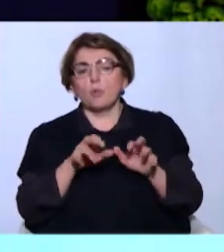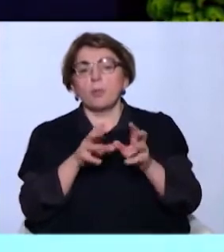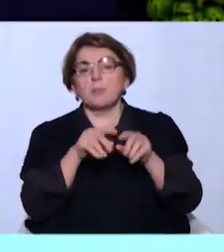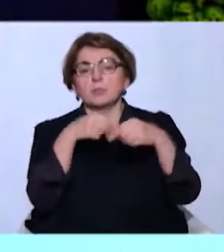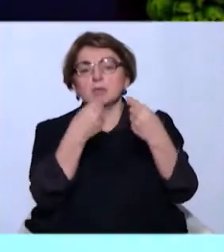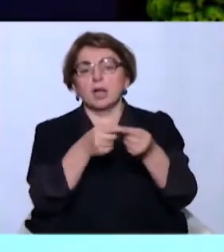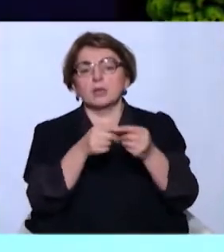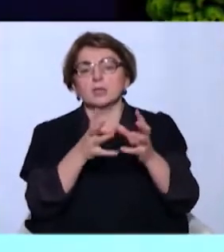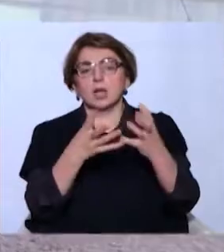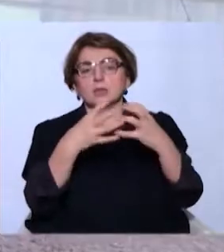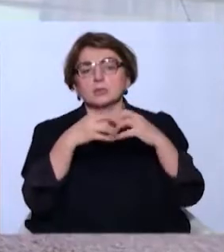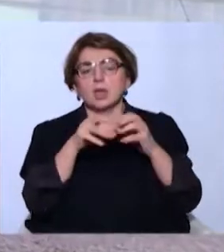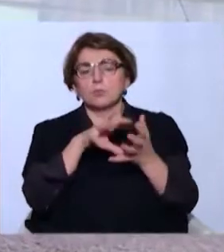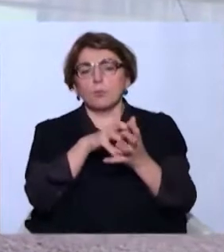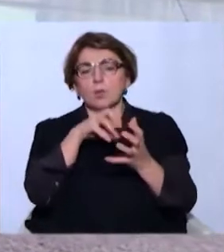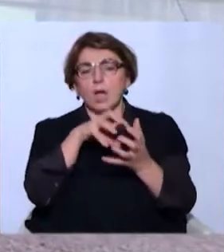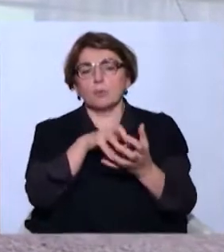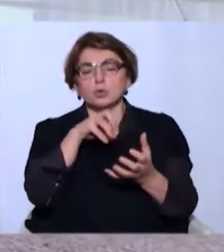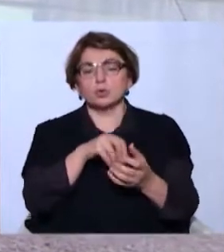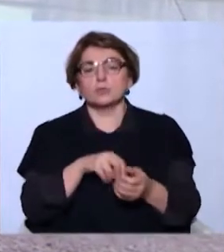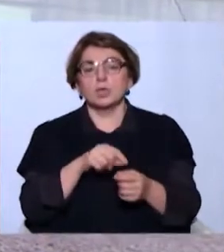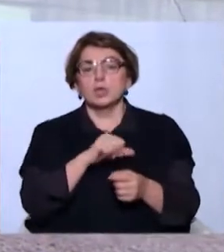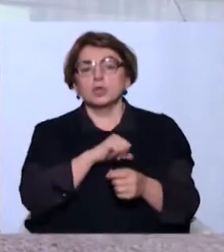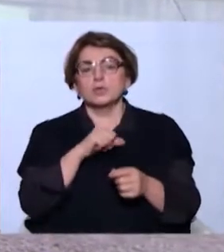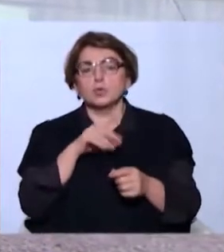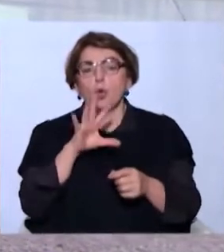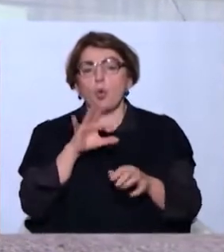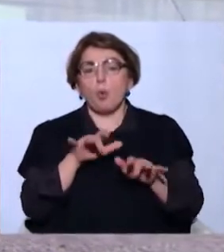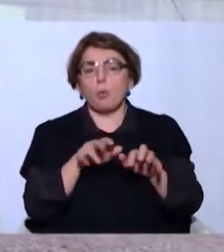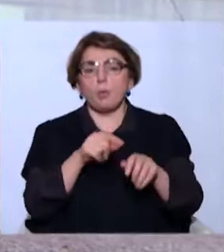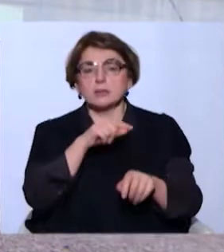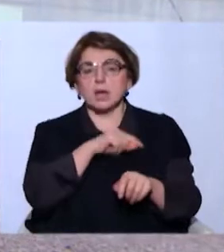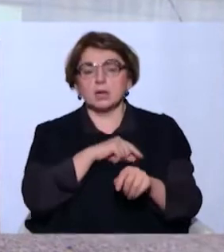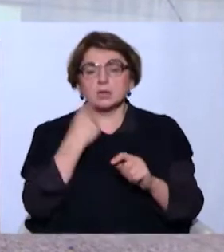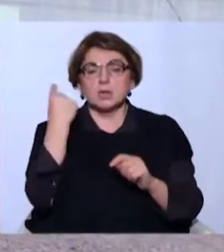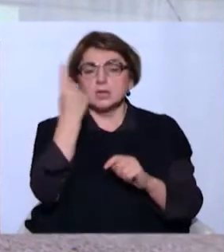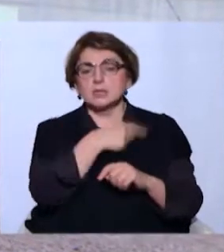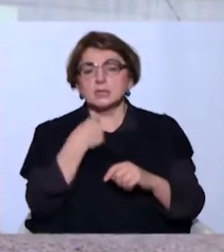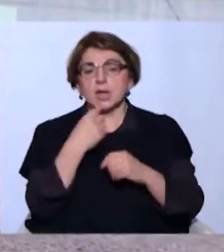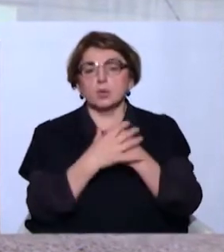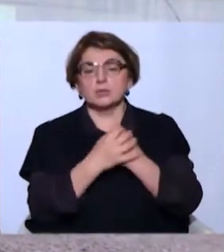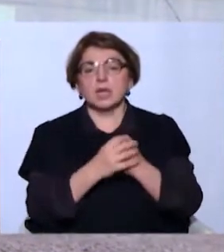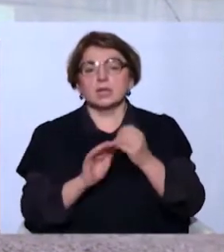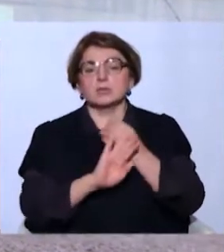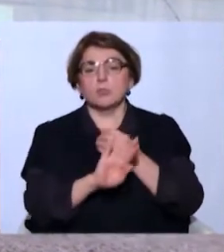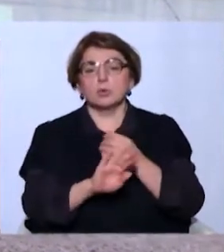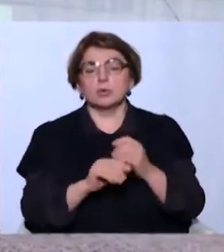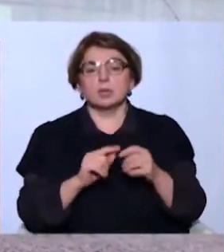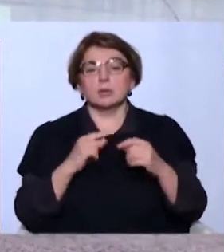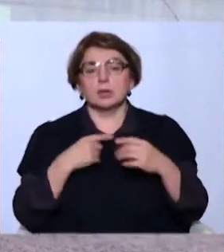ამ შიგთავს ამოწოვს. ესე იგი ობობას ახასიათებს ფაქტიურად სხეულის გარეთ მონელება.